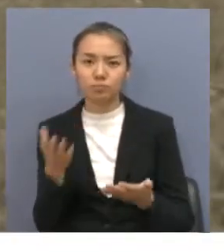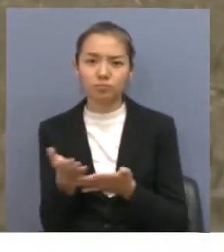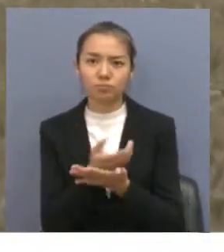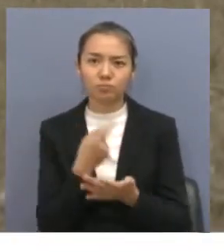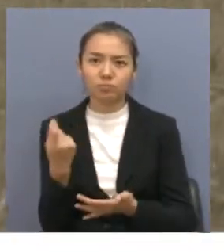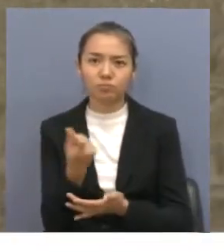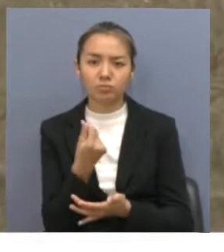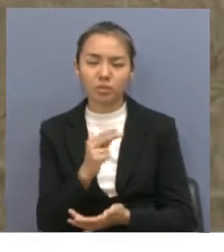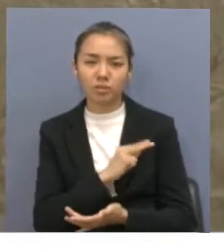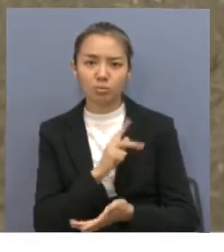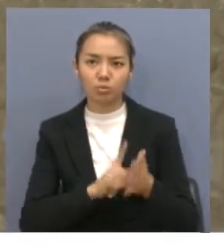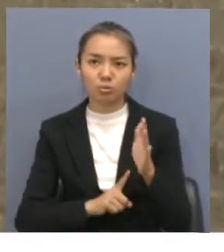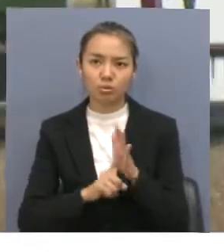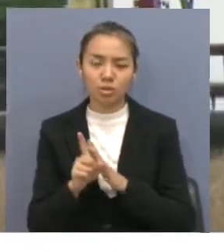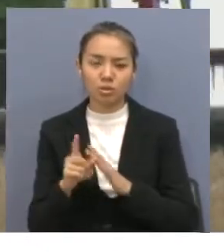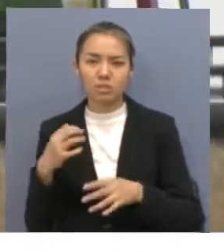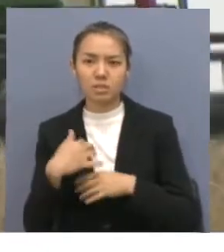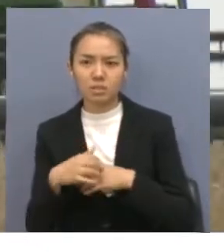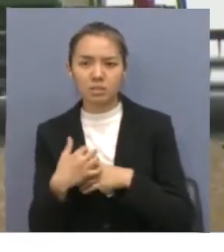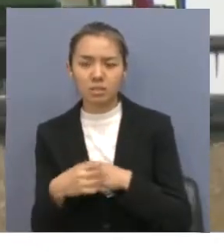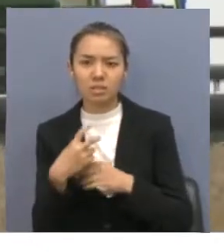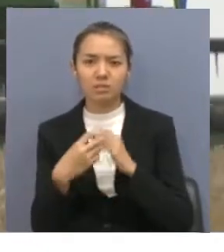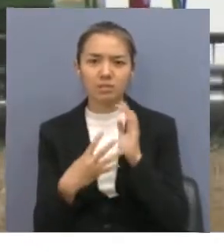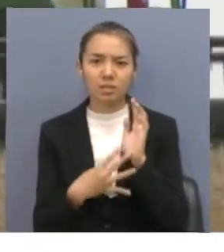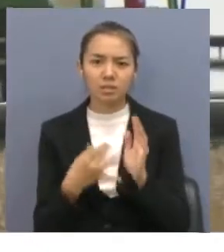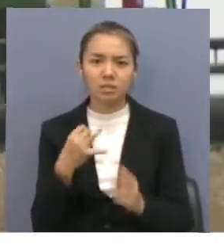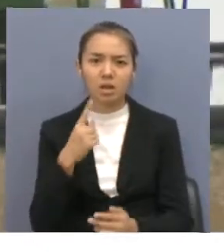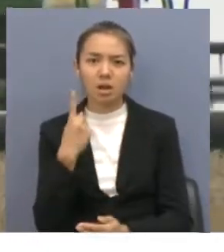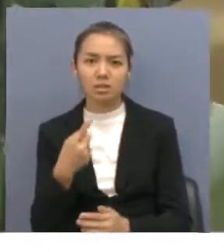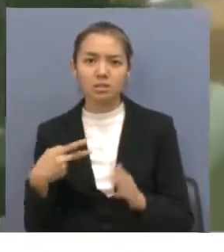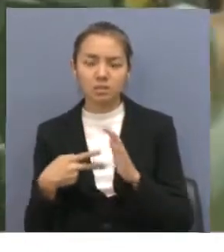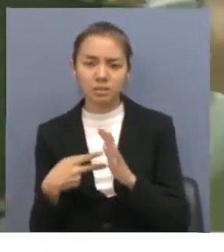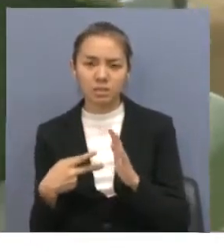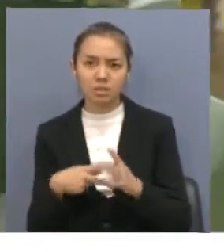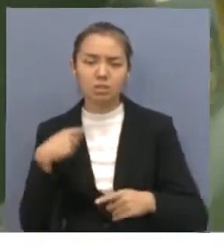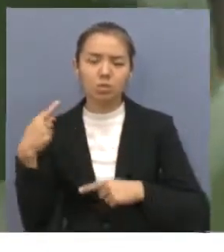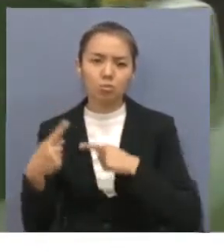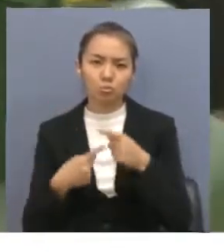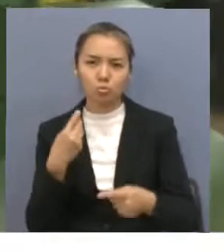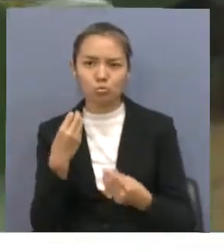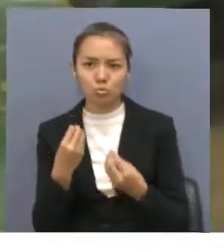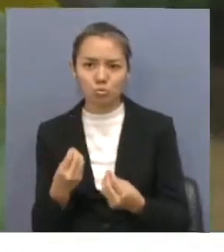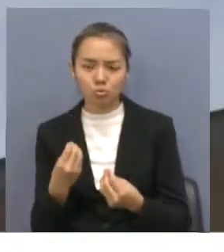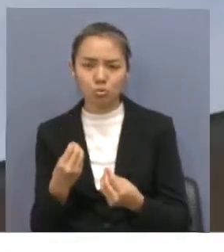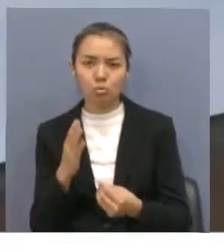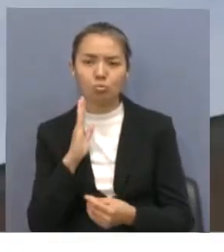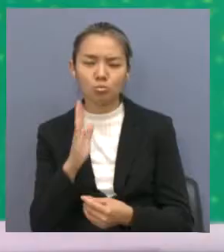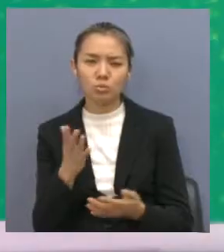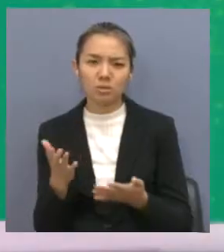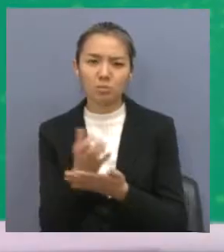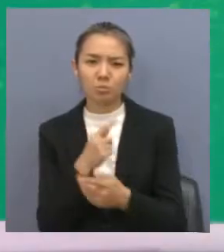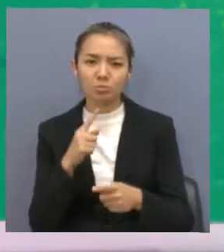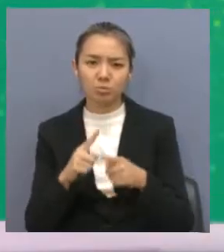жаппай жинау басталып та кетті. Орташа түсім гектарына 19.1 центнер. Ендігі меже егінді қара суыққа қалдырмай жинап алу.